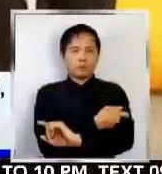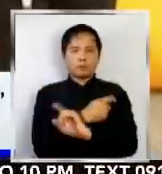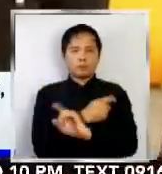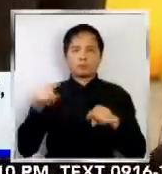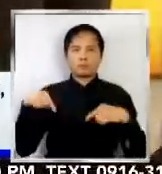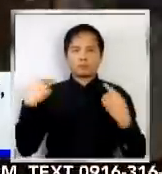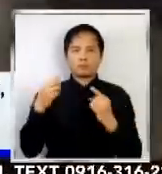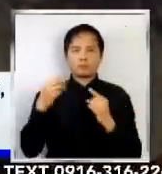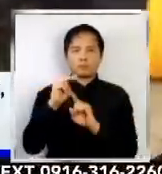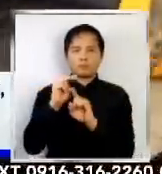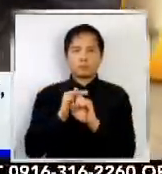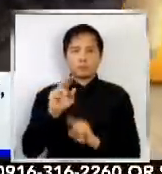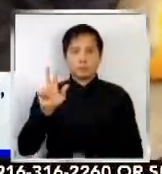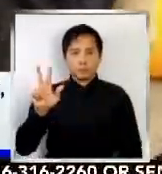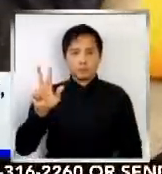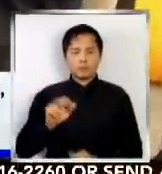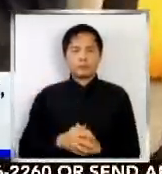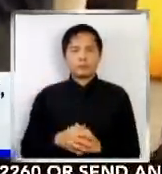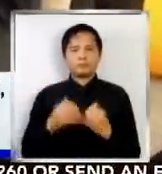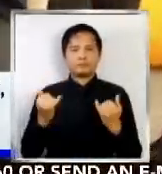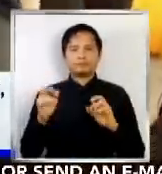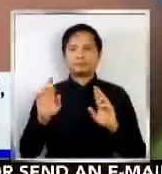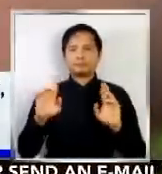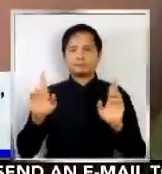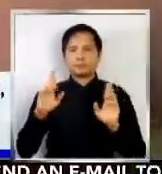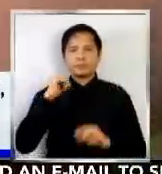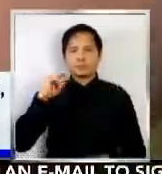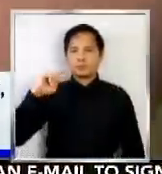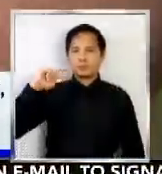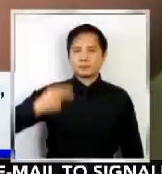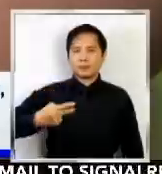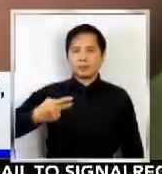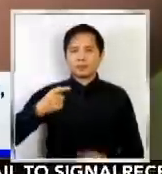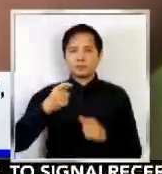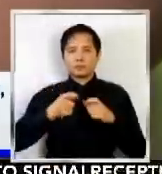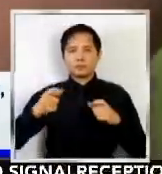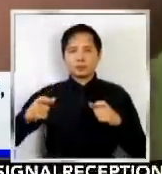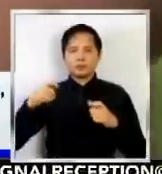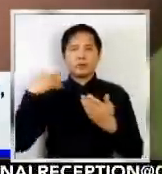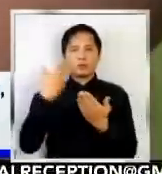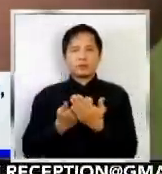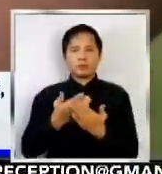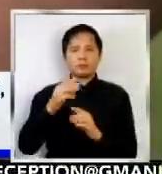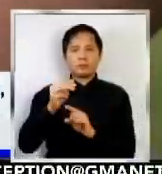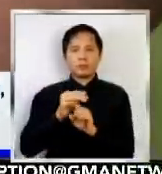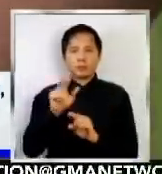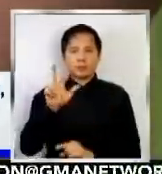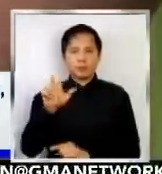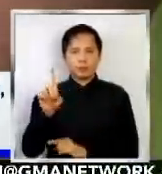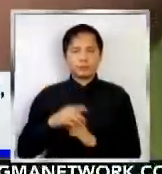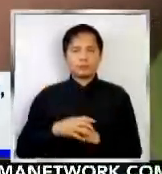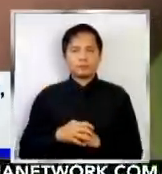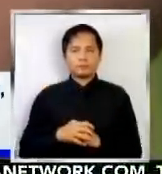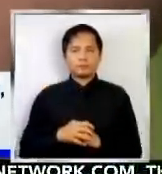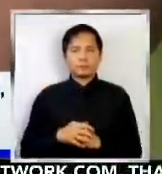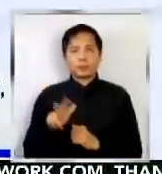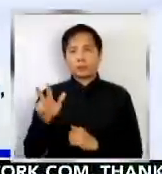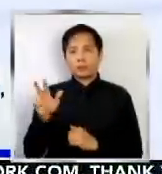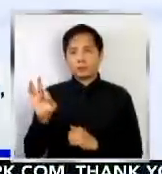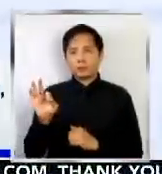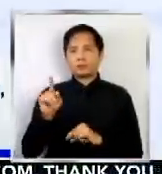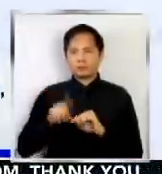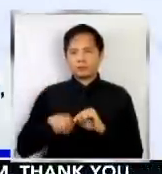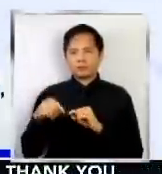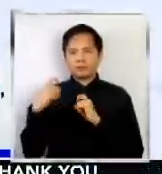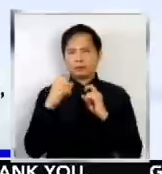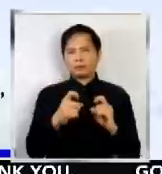ang mga ito para sa second dose sa March 31. Pero 39 dito, hindi pwedeng mabigyan ng second dose ng Sinovac dahil